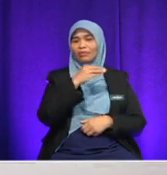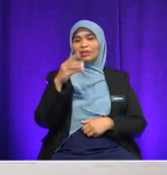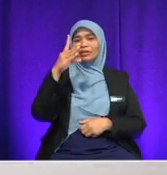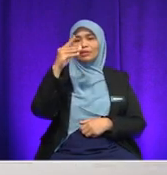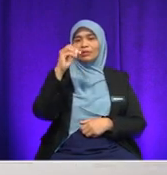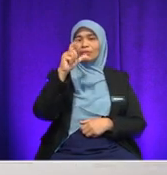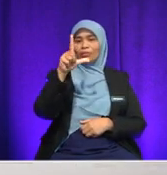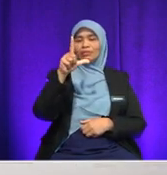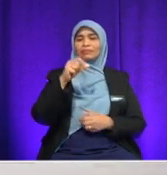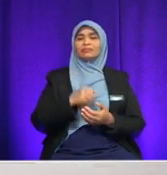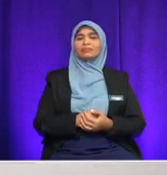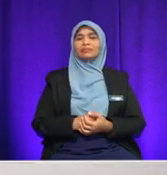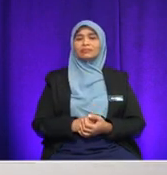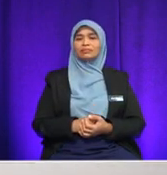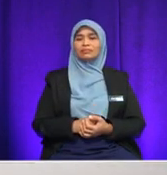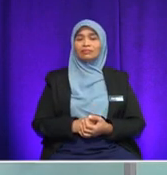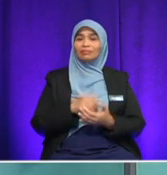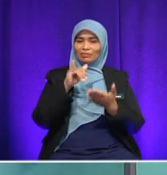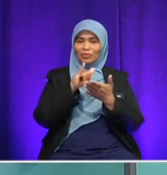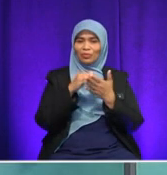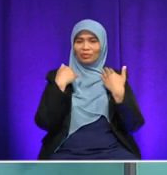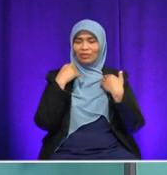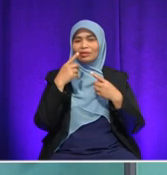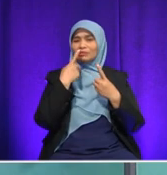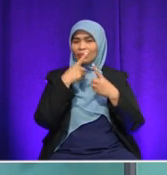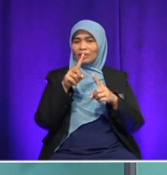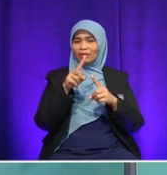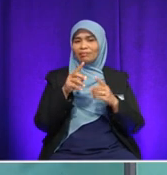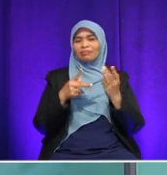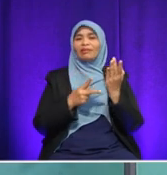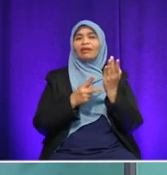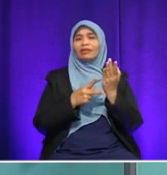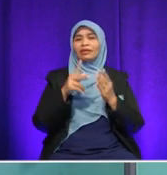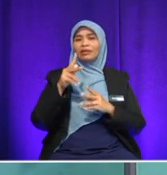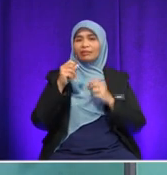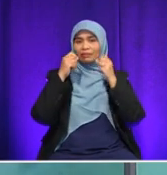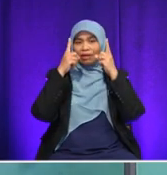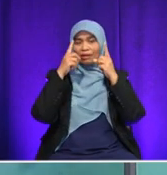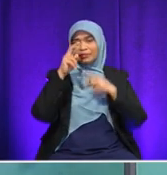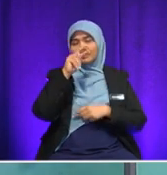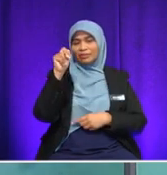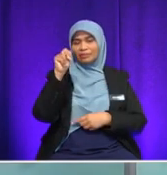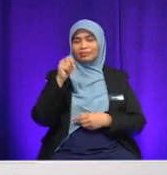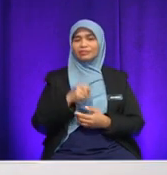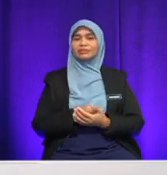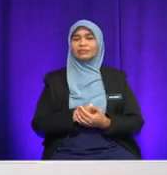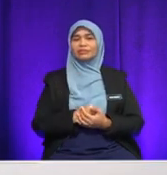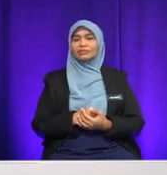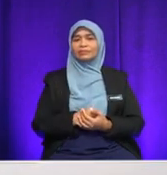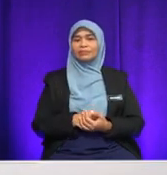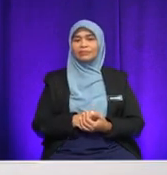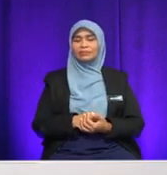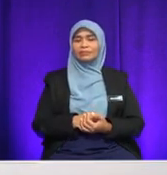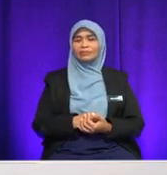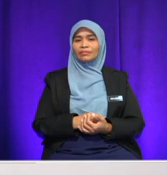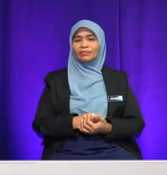Okey, dia terkejut. Ya, kita jawapan dia. Okay. Teknik kejutan. Okey, tindakan Diamond Krekor yang tiba-tiba mengejutkan aku dan